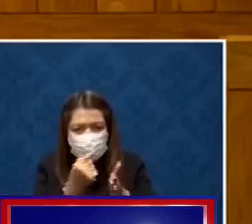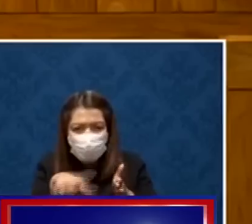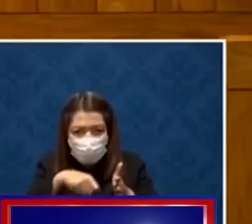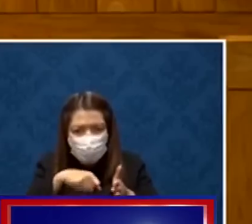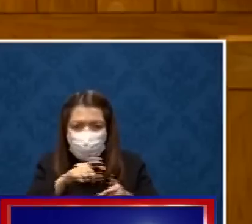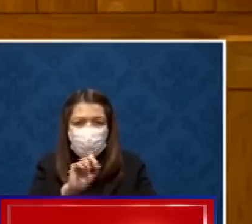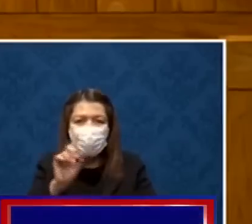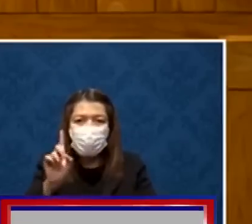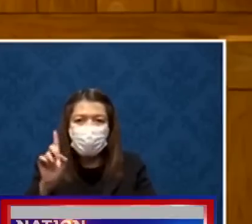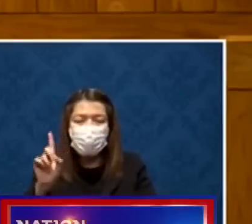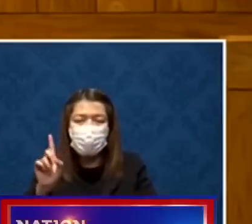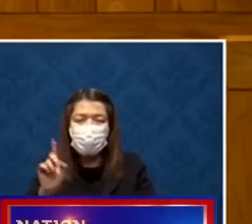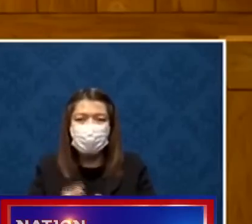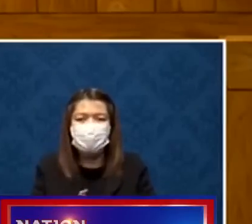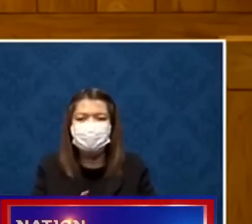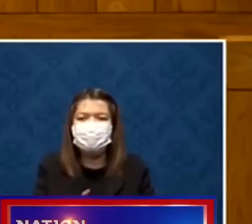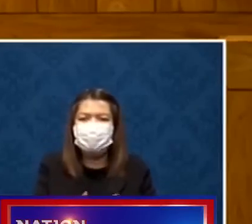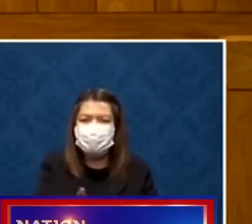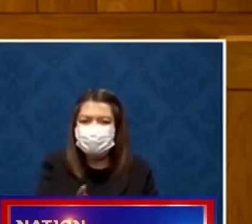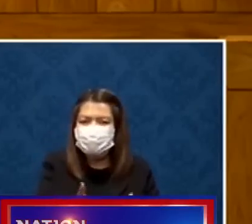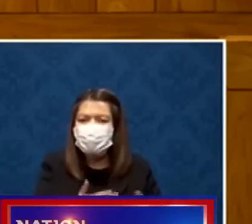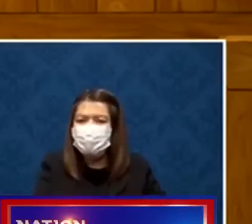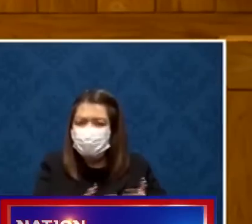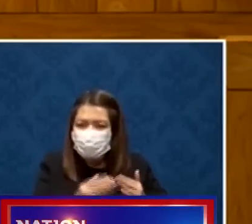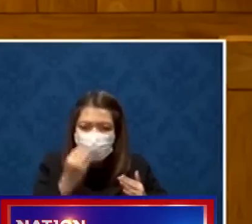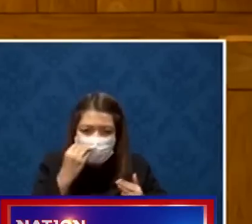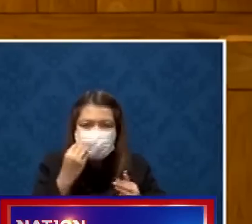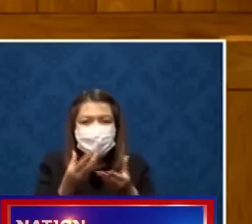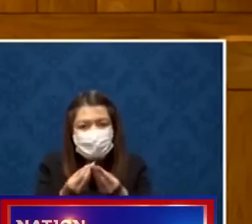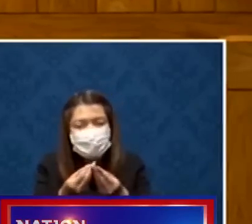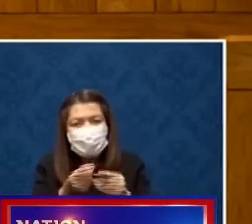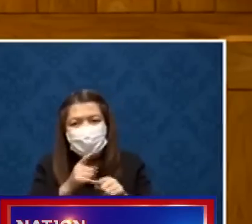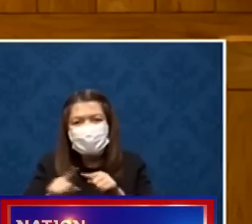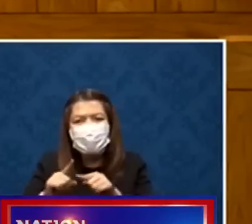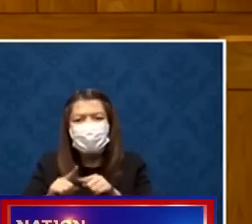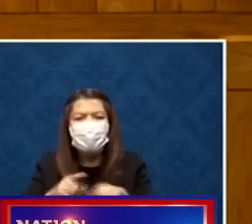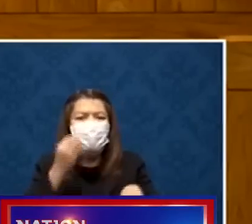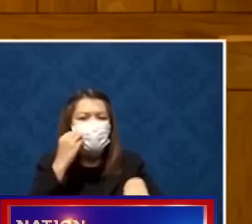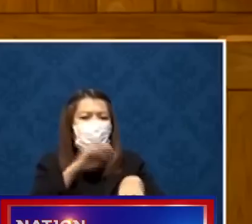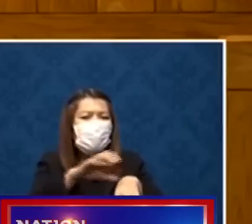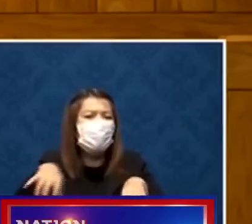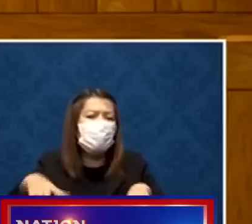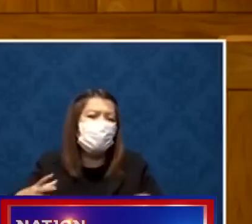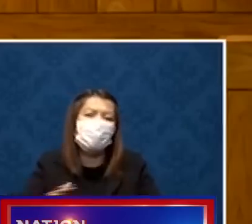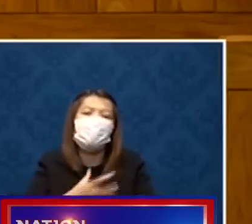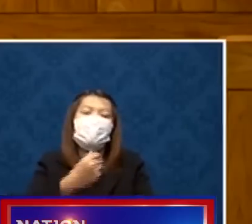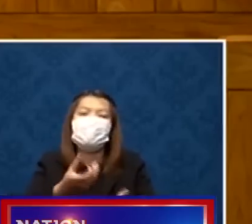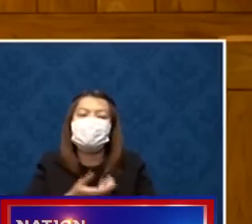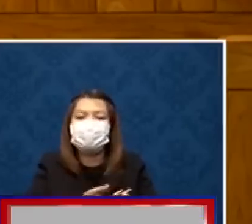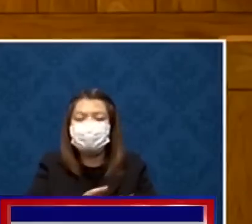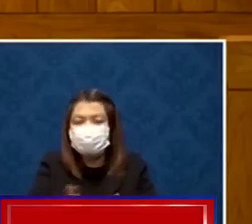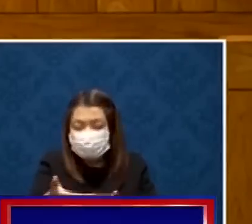สกัดพลเอกประยุทธ ์ คนที่ลอยตัวคือใครทราบไหมฮะ ใครคะ พลเอกประวิตรครับนะฮะลุงป้อมก็ลอยตัวสบ